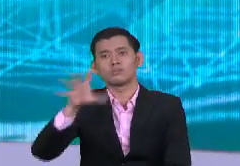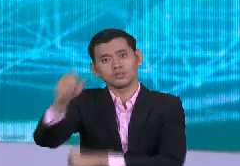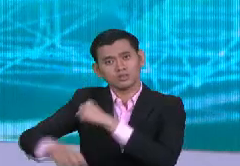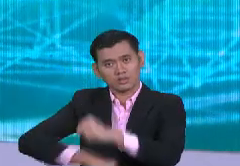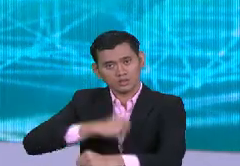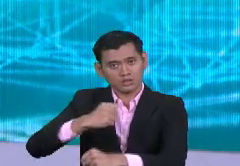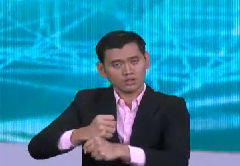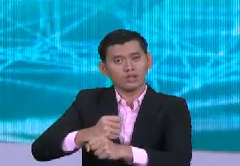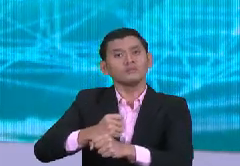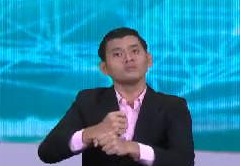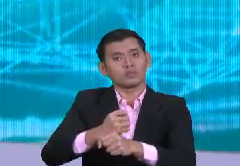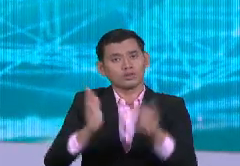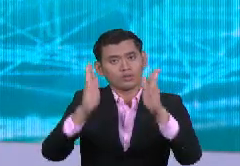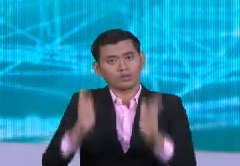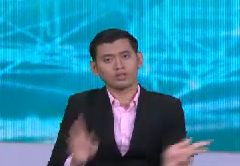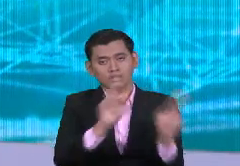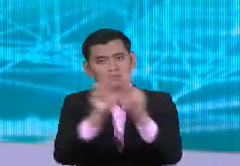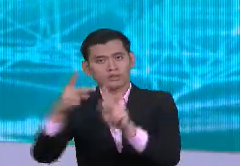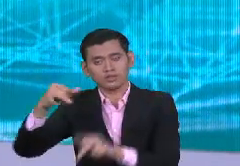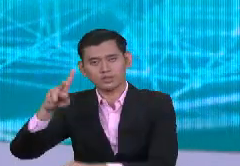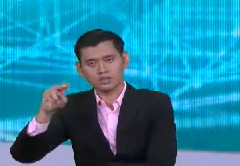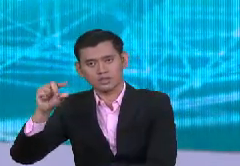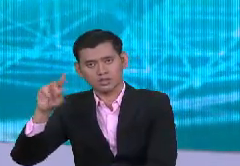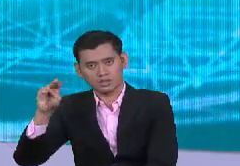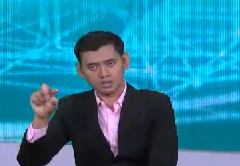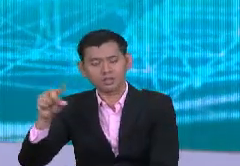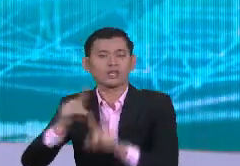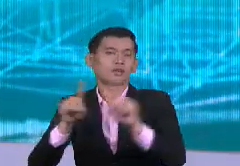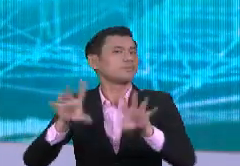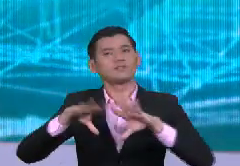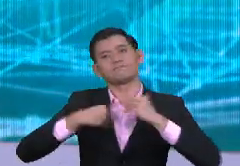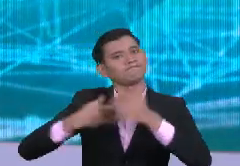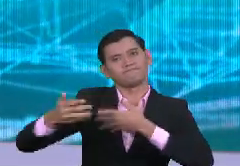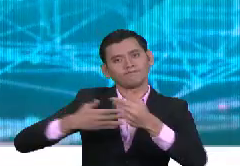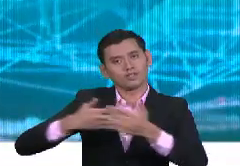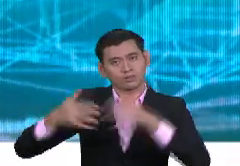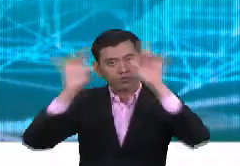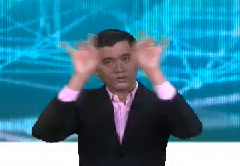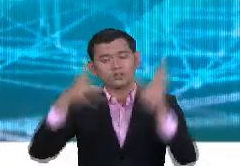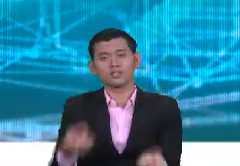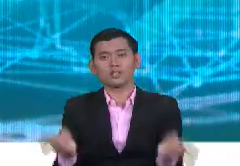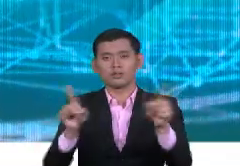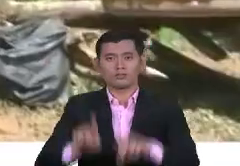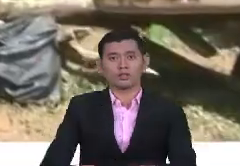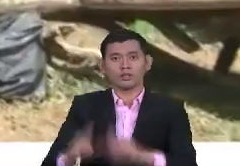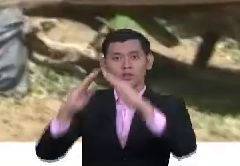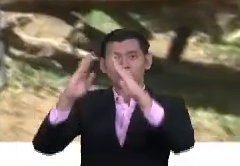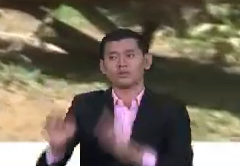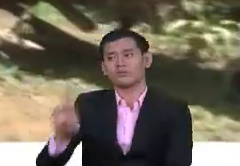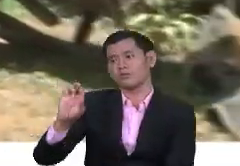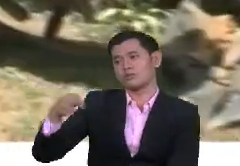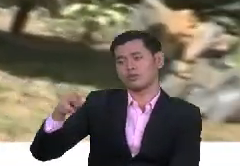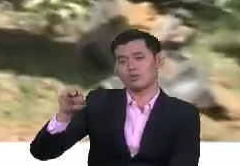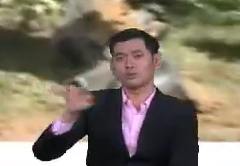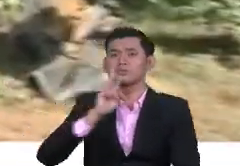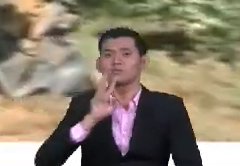kampung Ceringin, Janda Baik. Namun beliau tetap redha dengan ujian yang menimpa. Rumah Rohani dilanda banjir